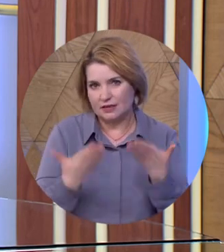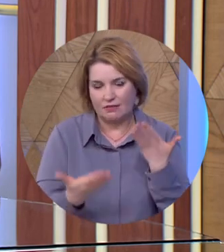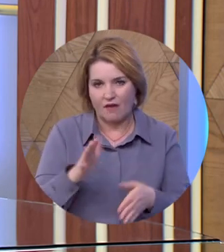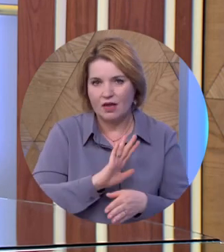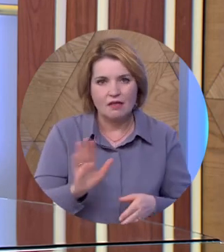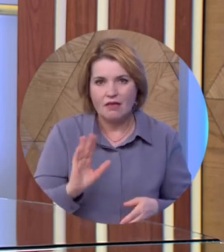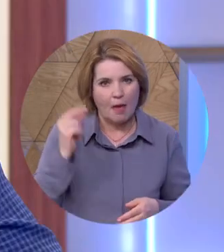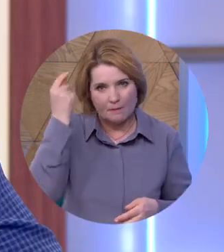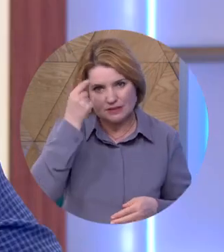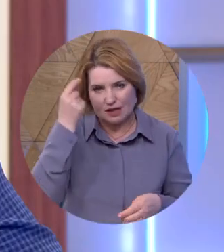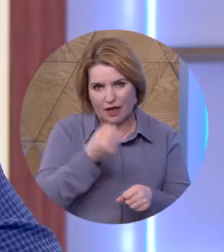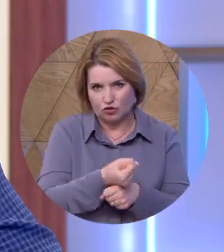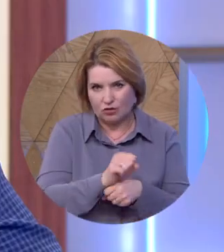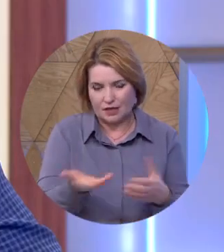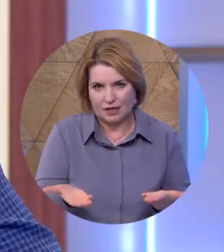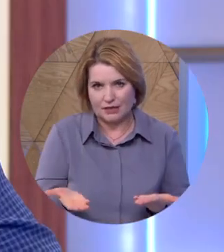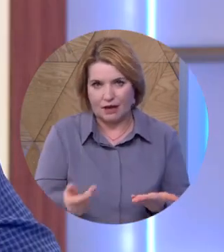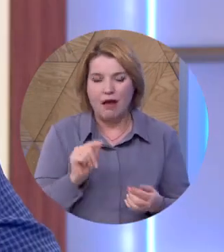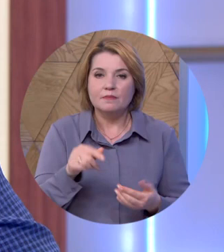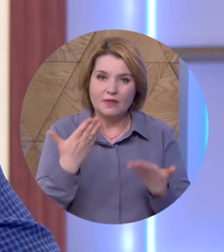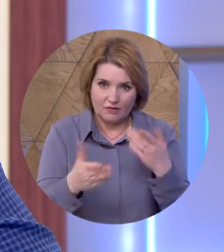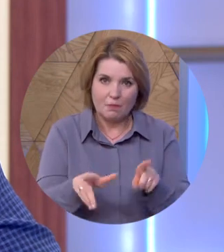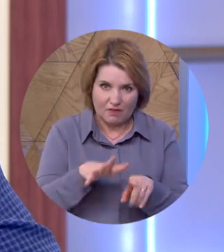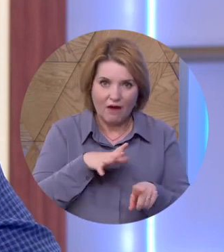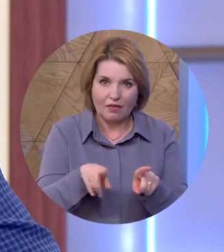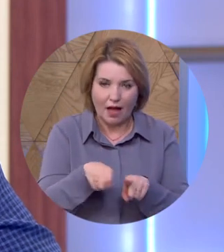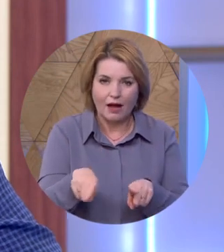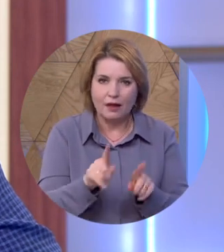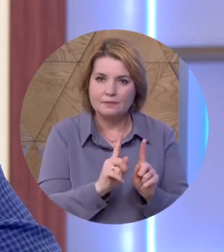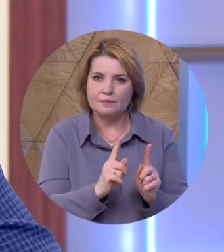насилие. Вероятно, есть какой-то критерий частотности?